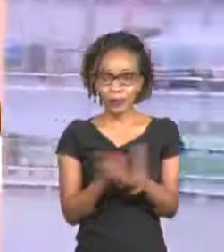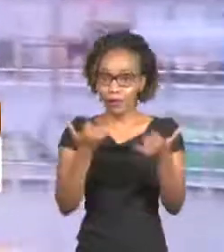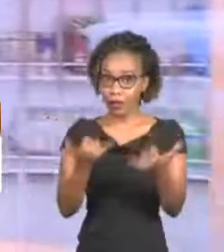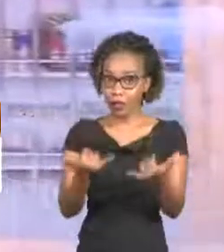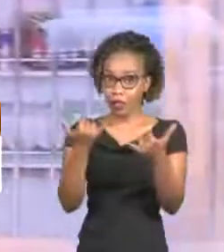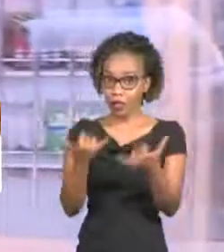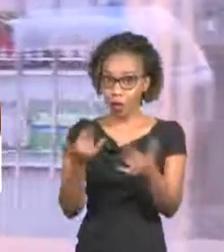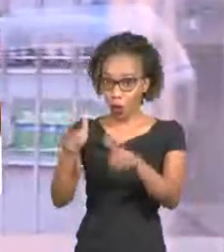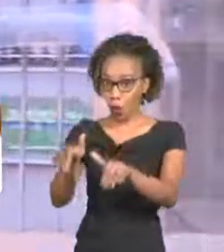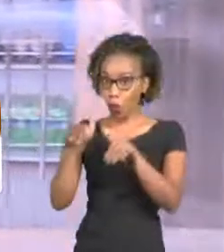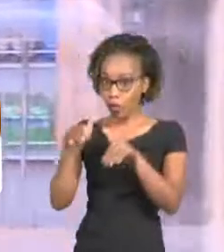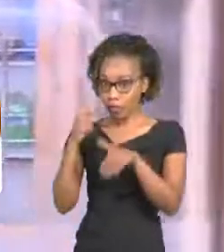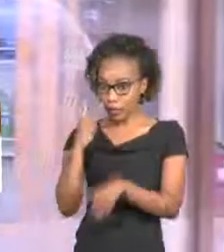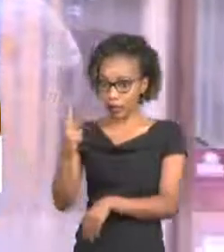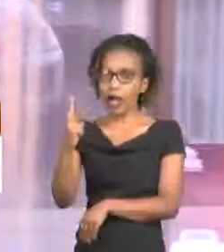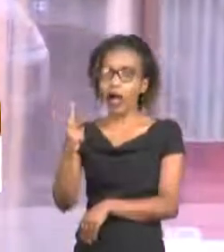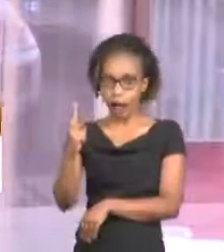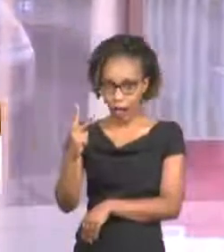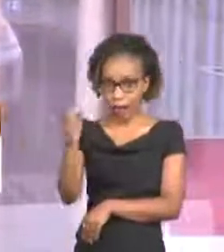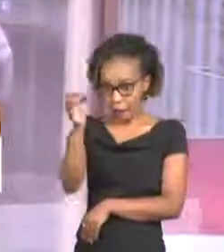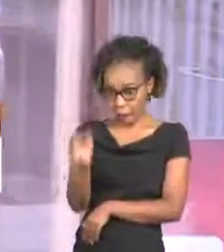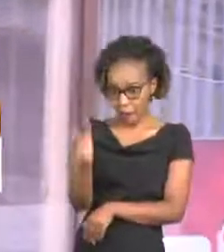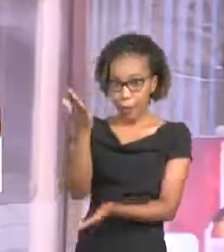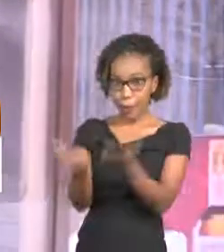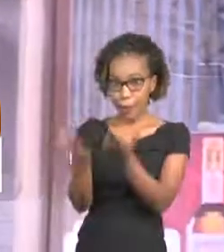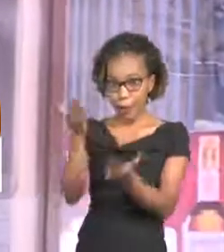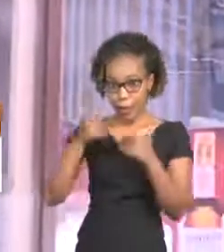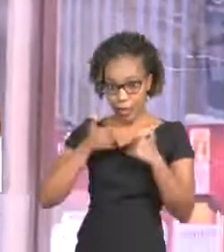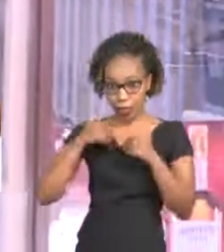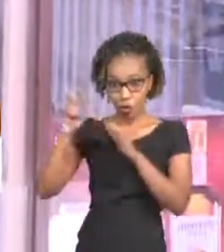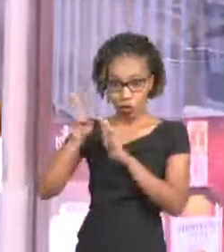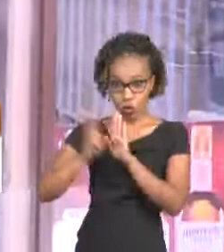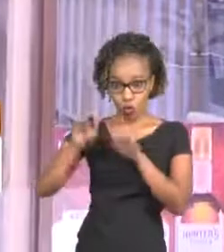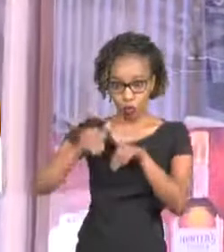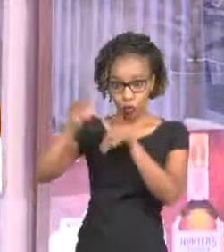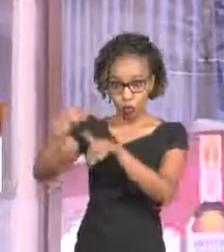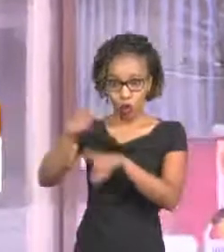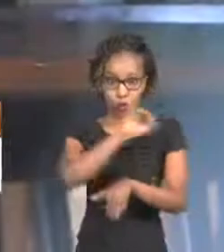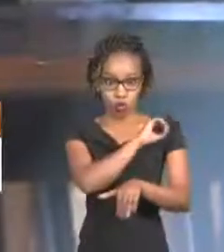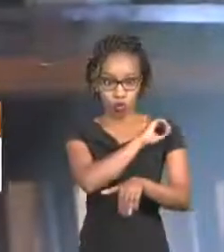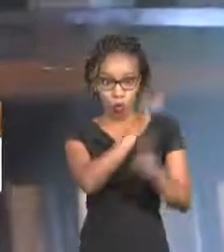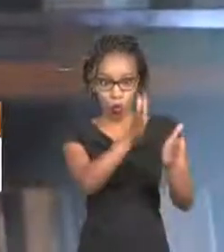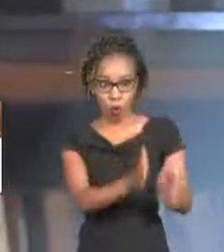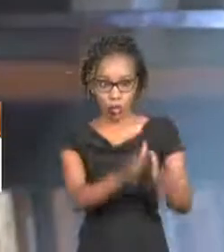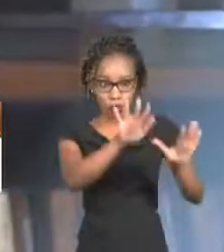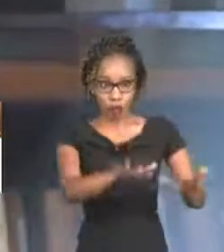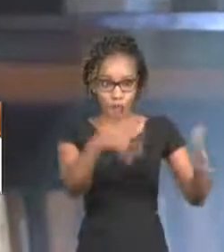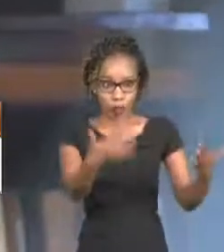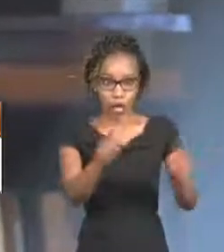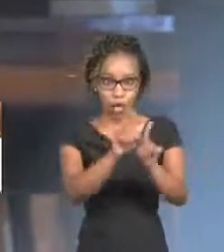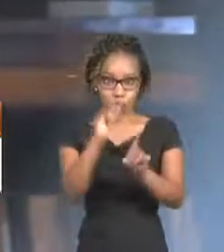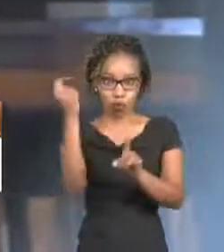Kinachosalia sasa ni kusubiri na kuona iwapo kutakuwepo na uadilifu kutoka kwa wamiliki wa bar pamoja na Wakenya kwa